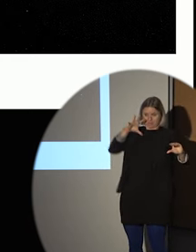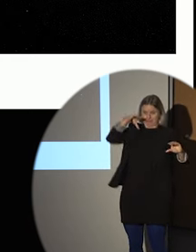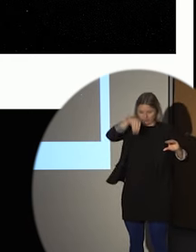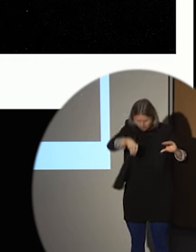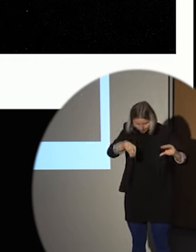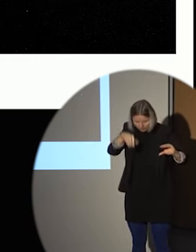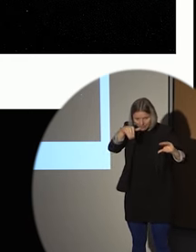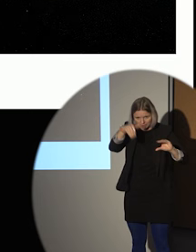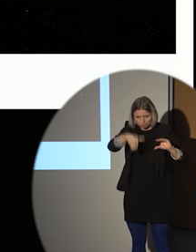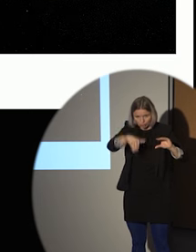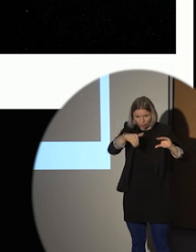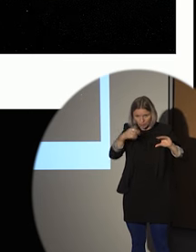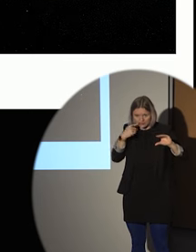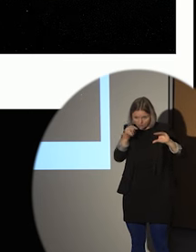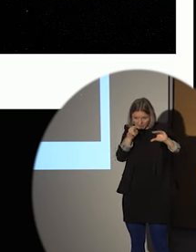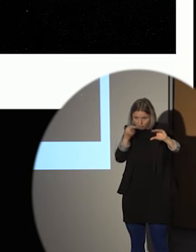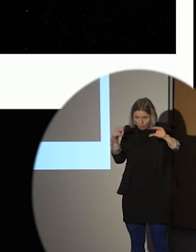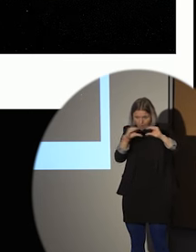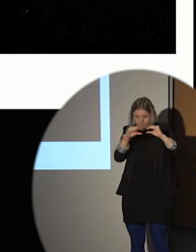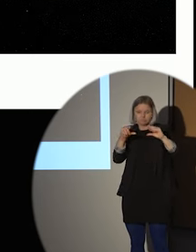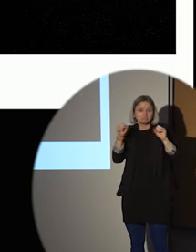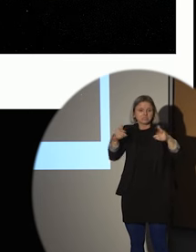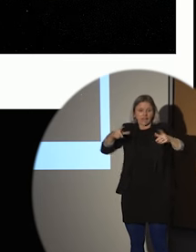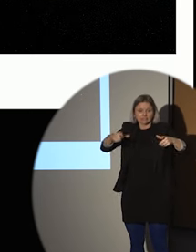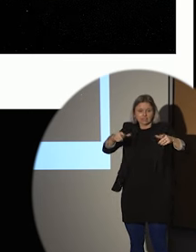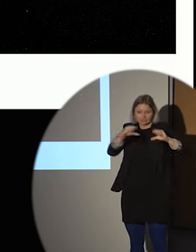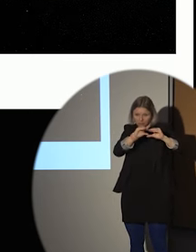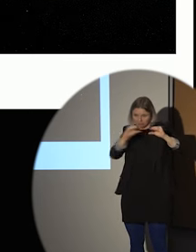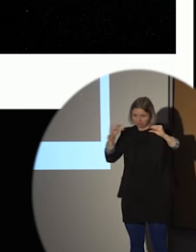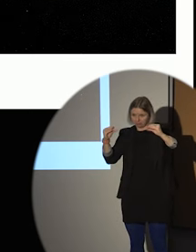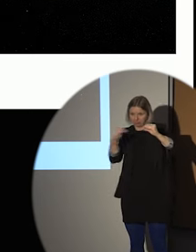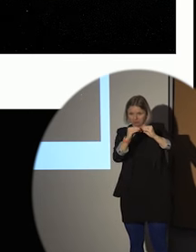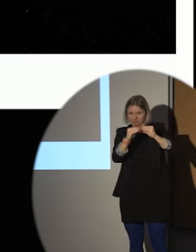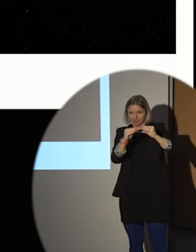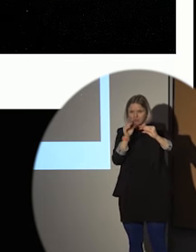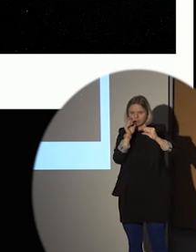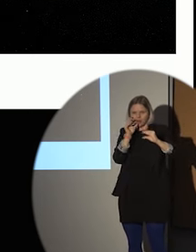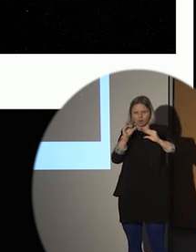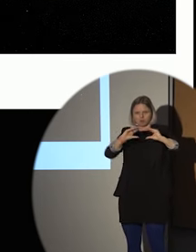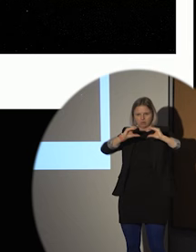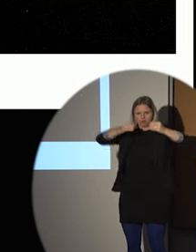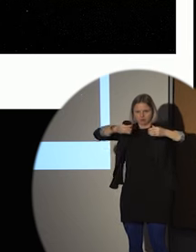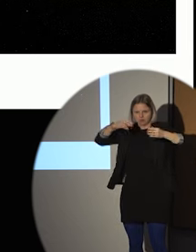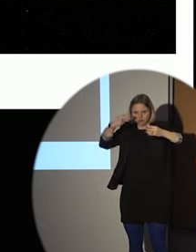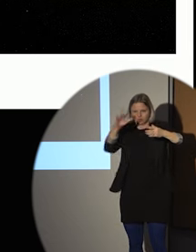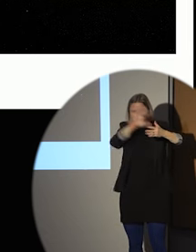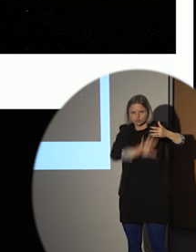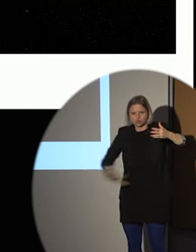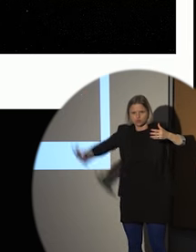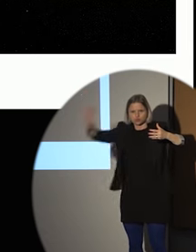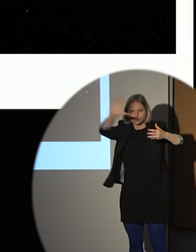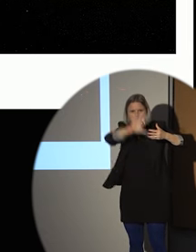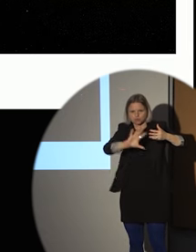assiette. Imaginez ça. Si vous voulez regarder dans quelque direction que vous regardez, vous allez voir quoi ? Une